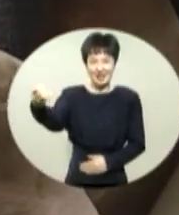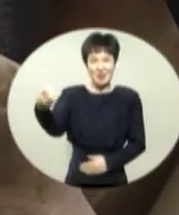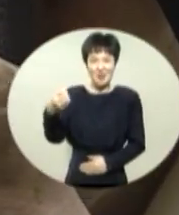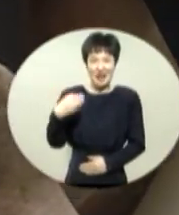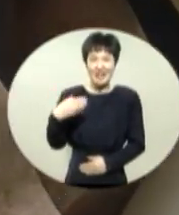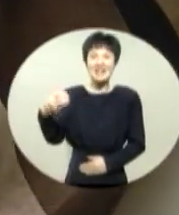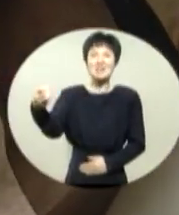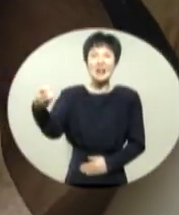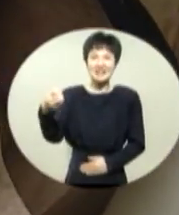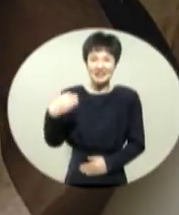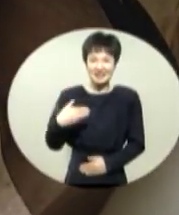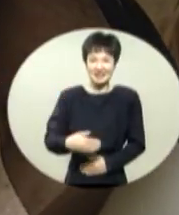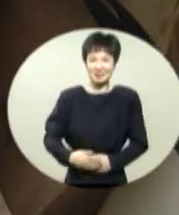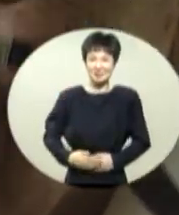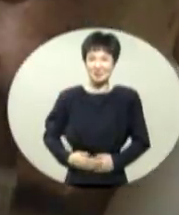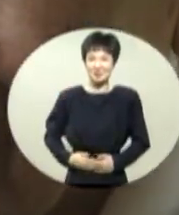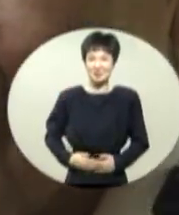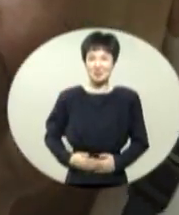さんは言います。